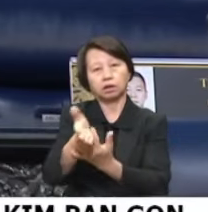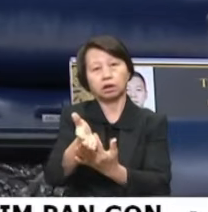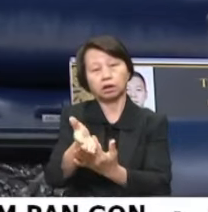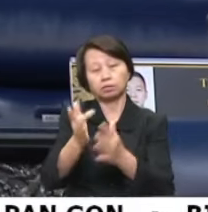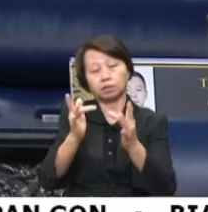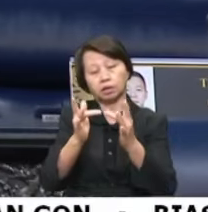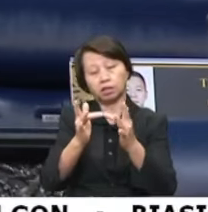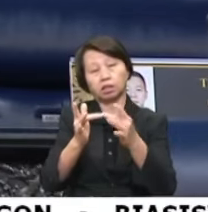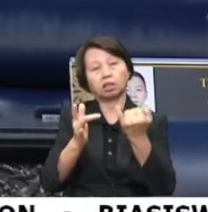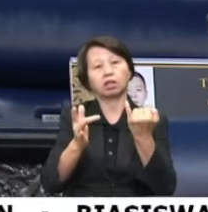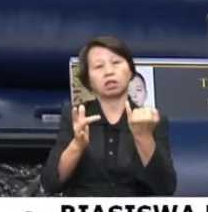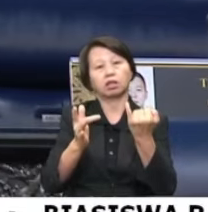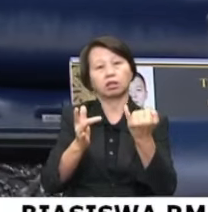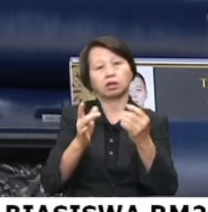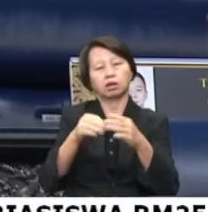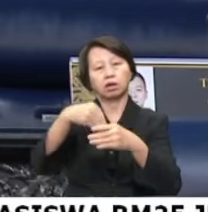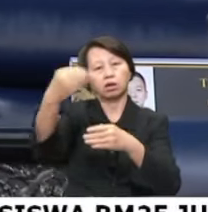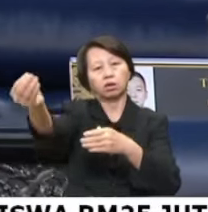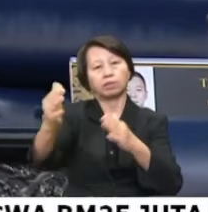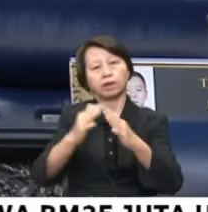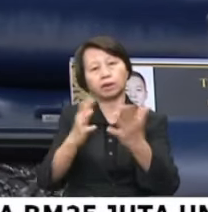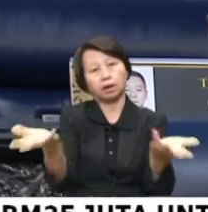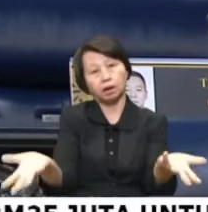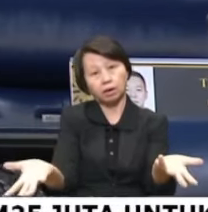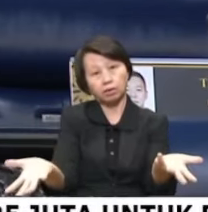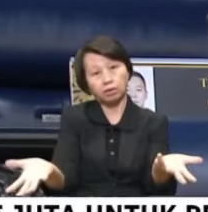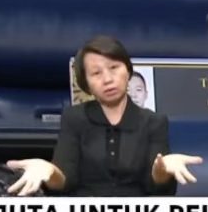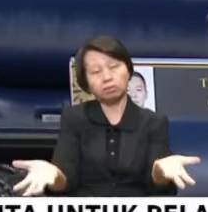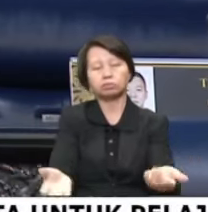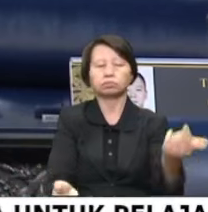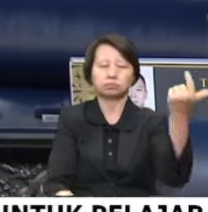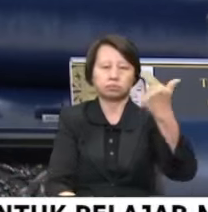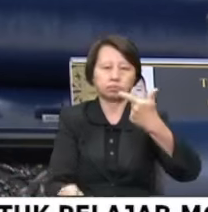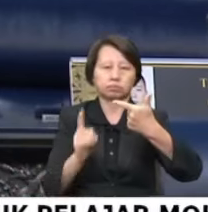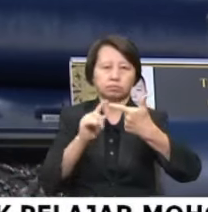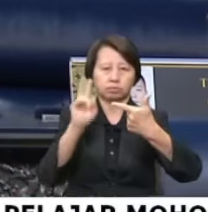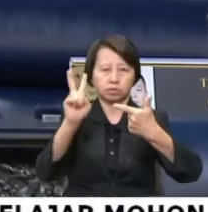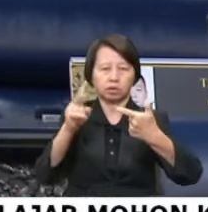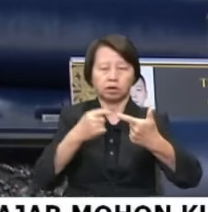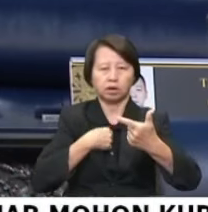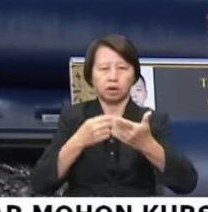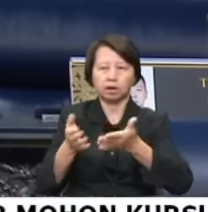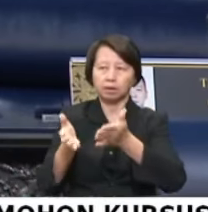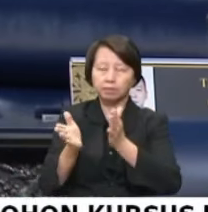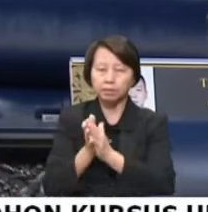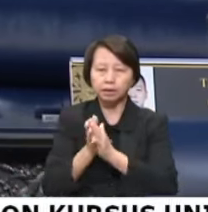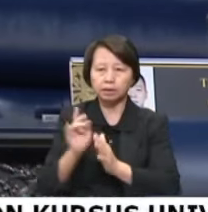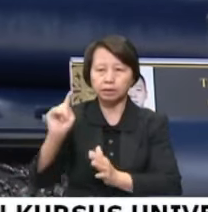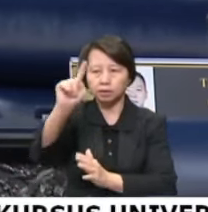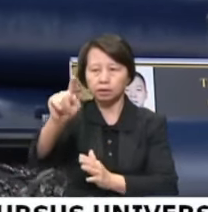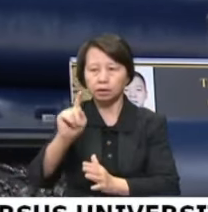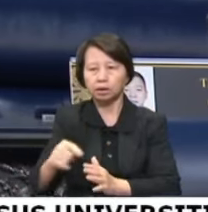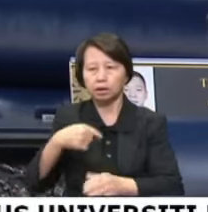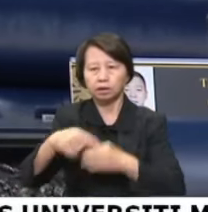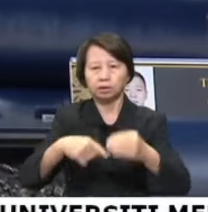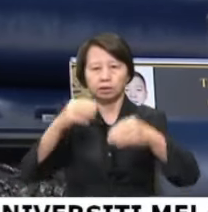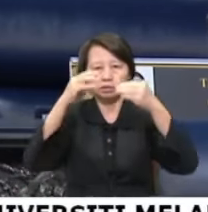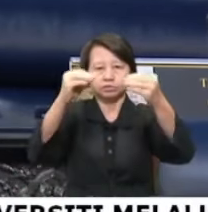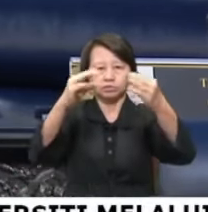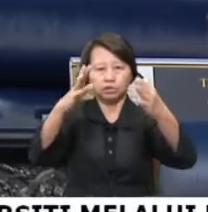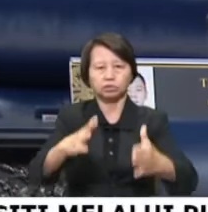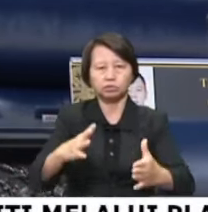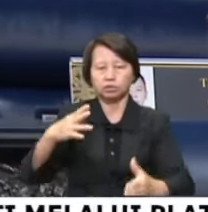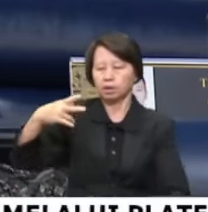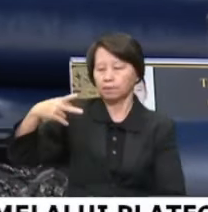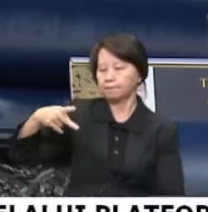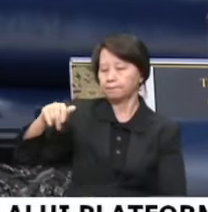capaian internet kita khususnya di kawasan luar bandar macam mana? Kemudian yang keduanya, saya diminta untuk tanya soal berkaitan dengan guru-guru pasti ni. Walaupun